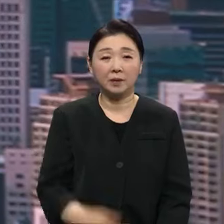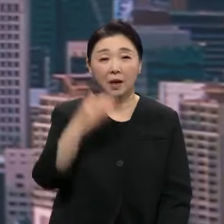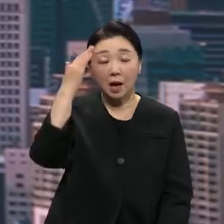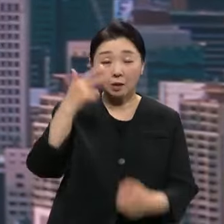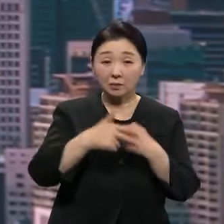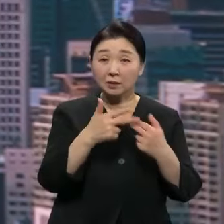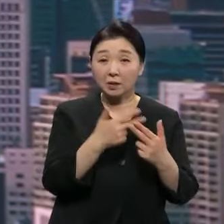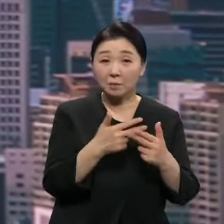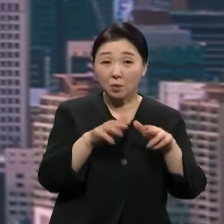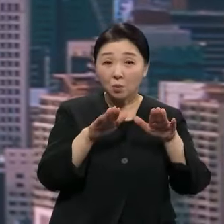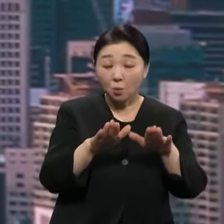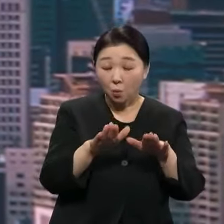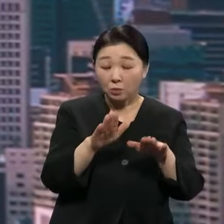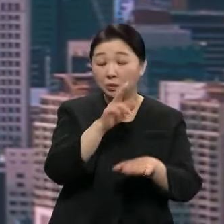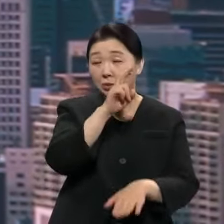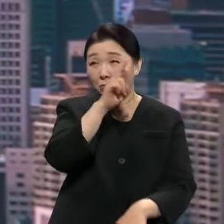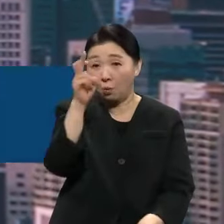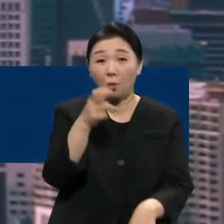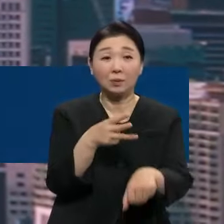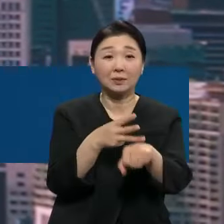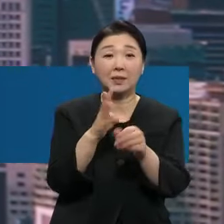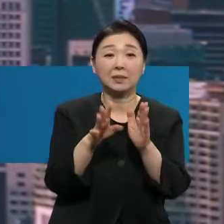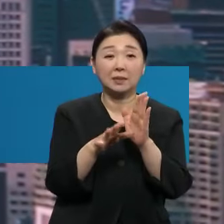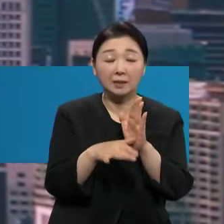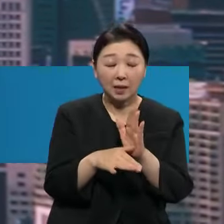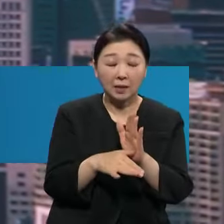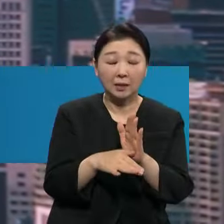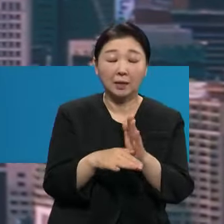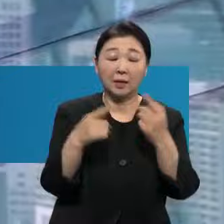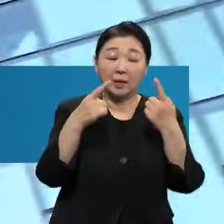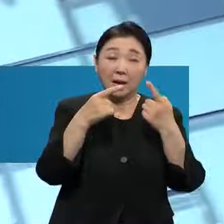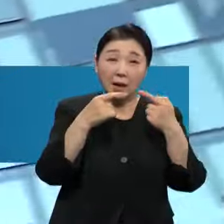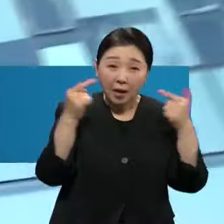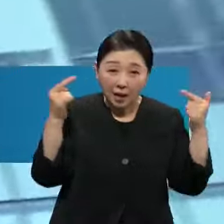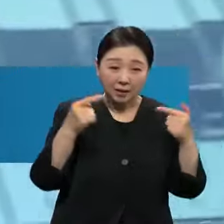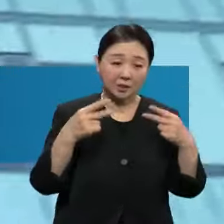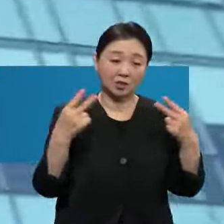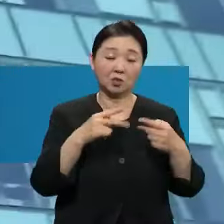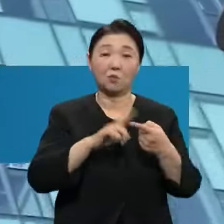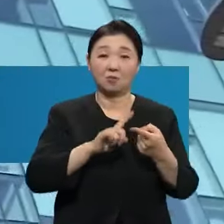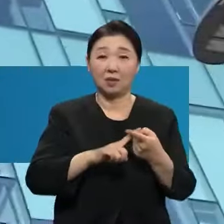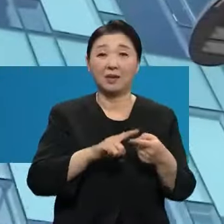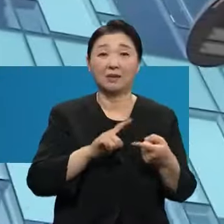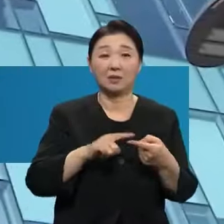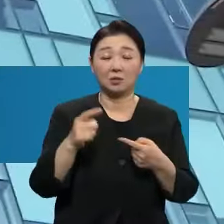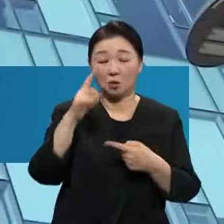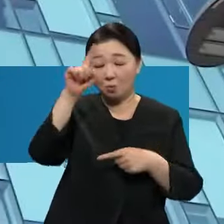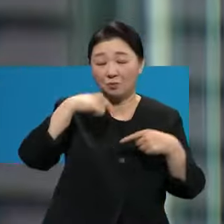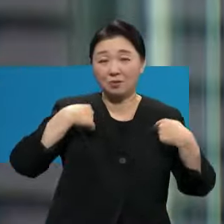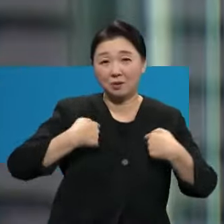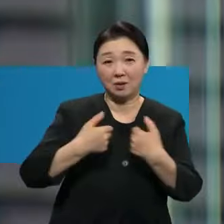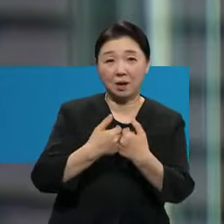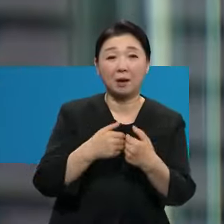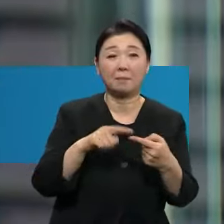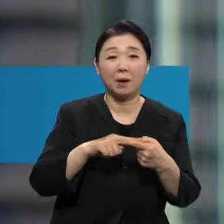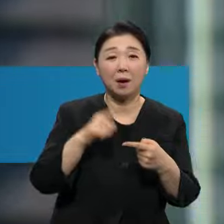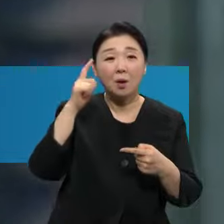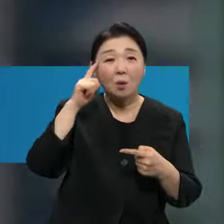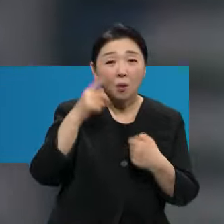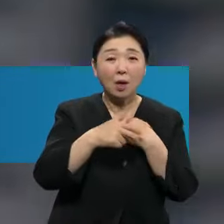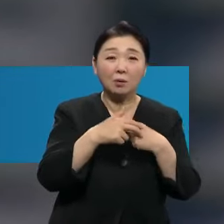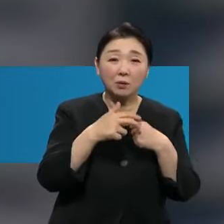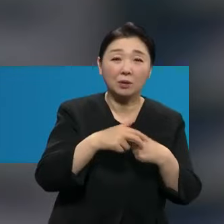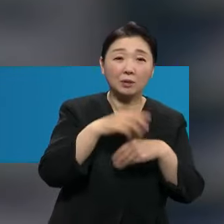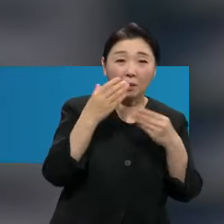대한의사협회가 오늘 오후 3시에 의대 증원 문제를 포함한 정부 정책에 대응하는 범 의료의 대책위 범대위에